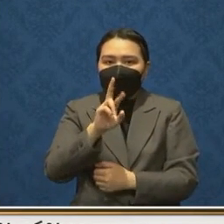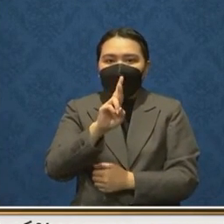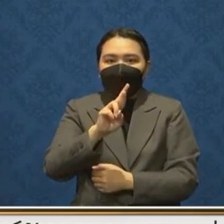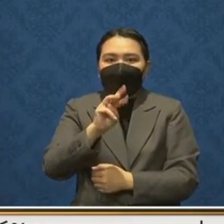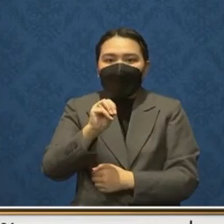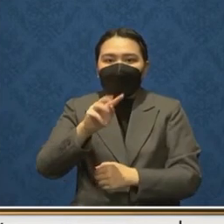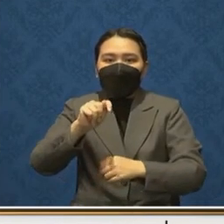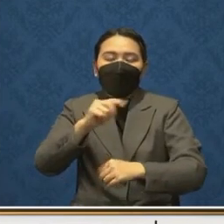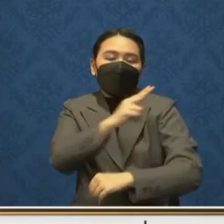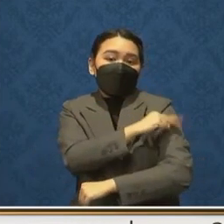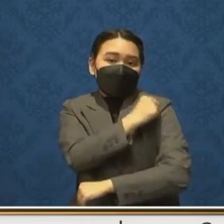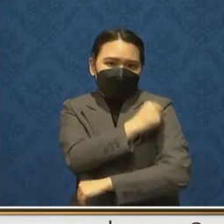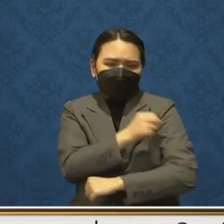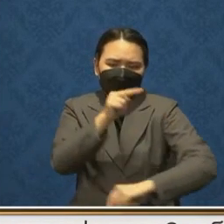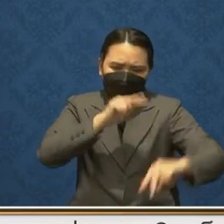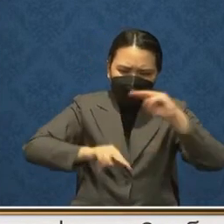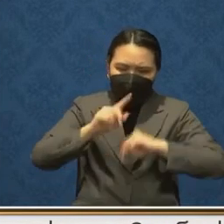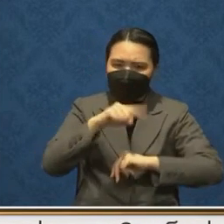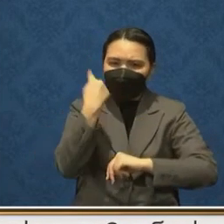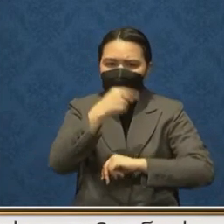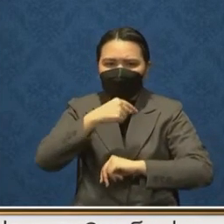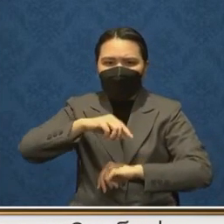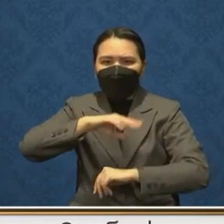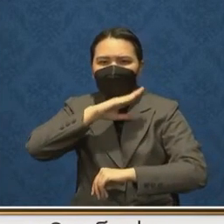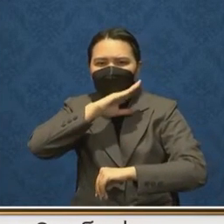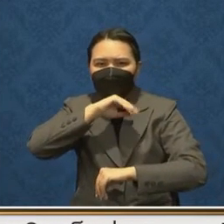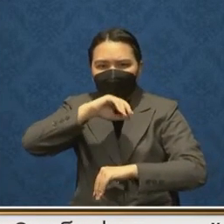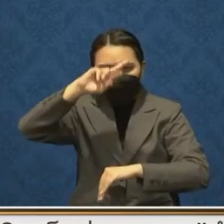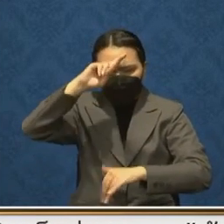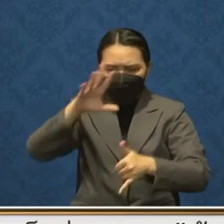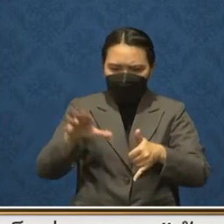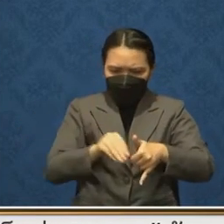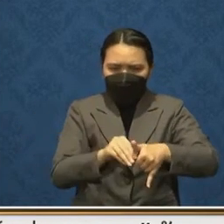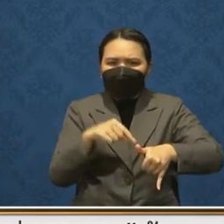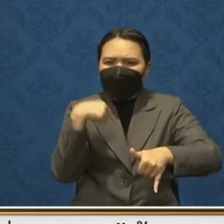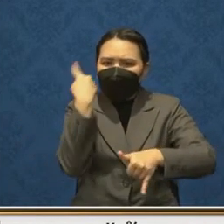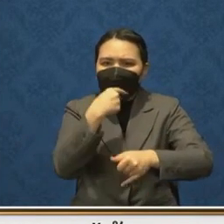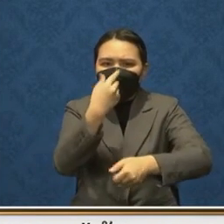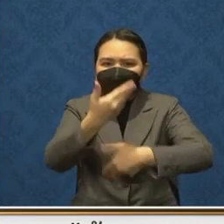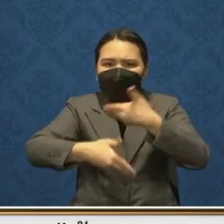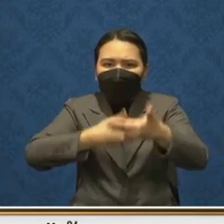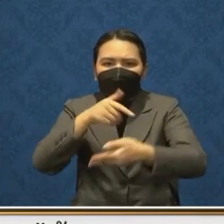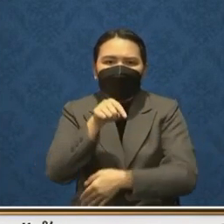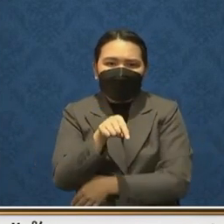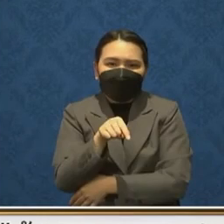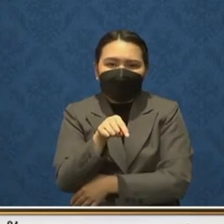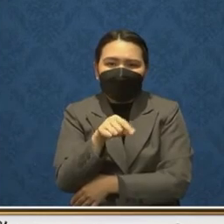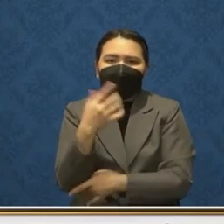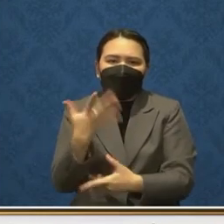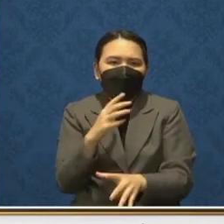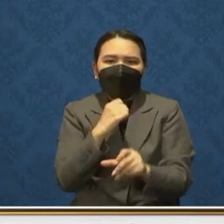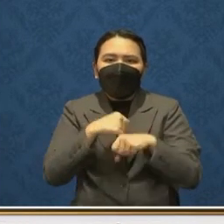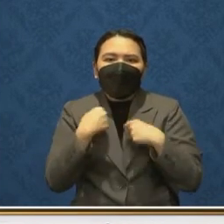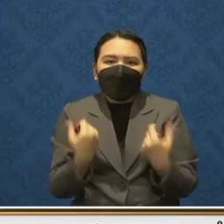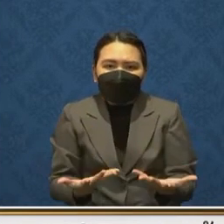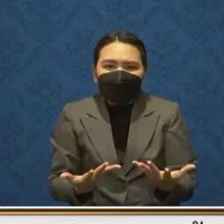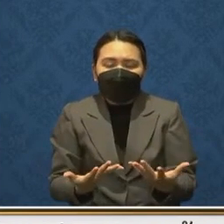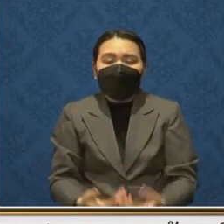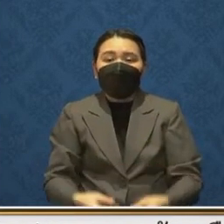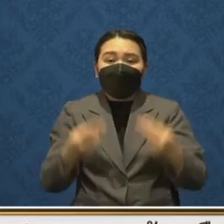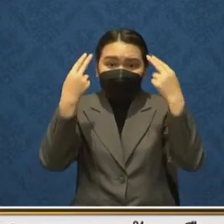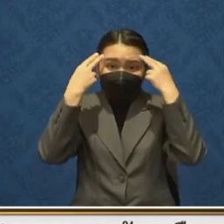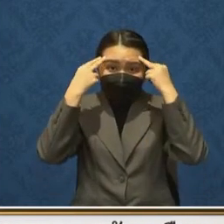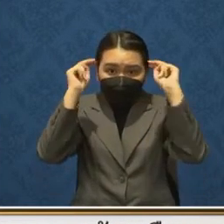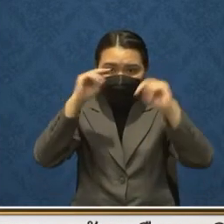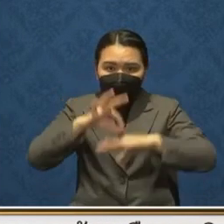สครับใครเอาหมูเป็โมาขายตรงนี้ครัจะทำอย่ไรท่านใยกท่แต่งตั้งคน